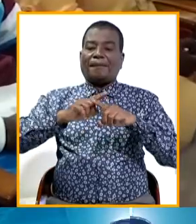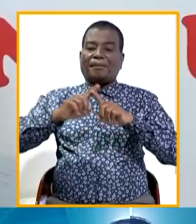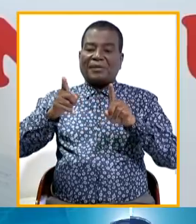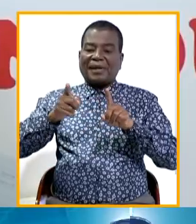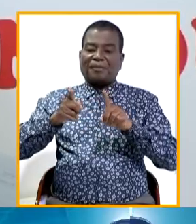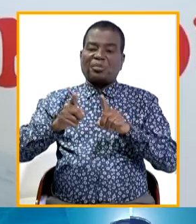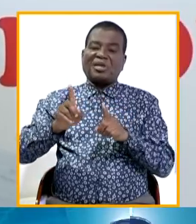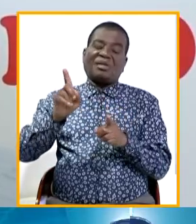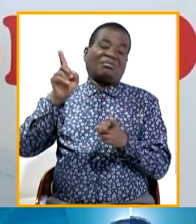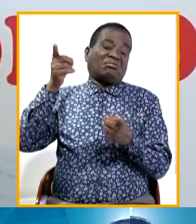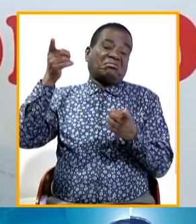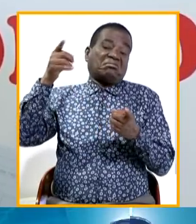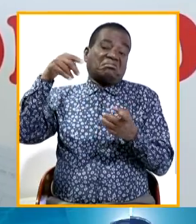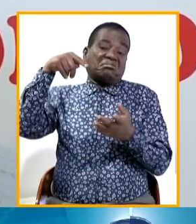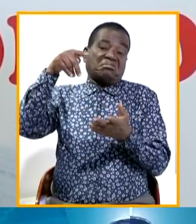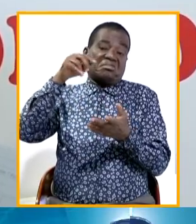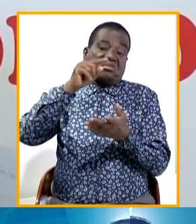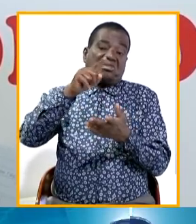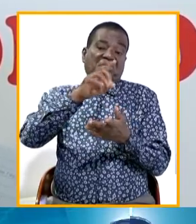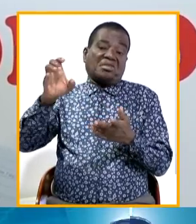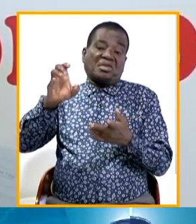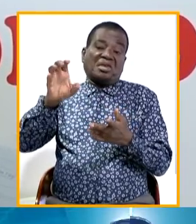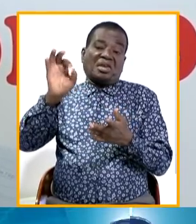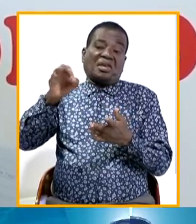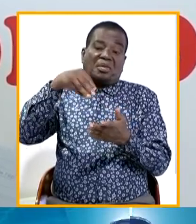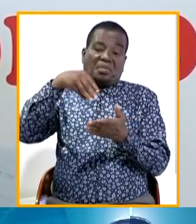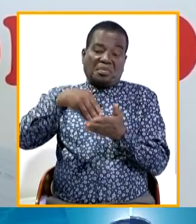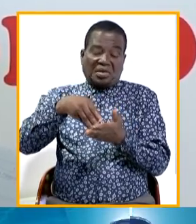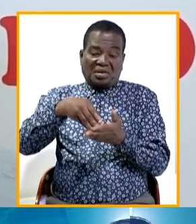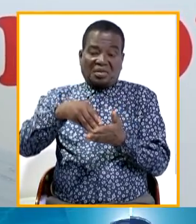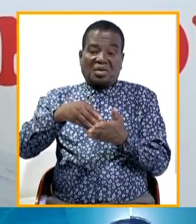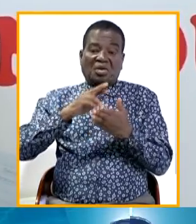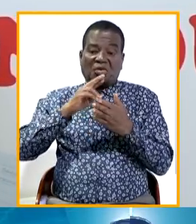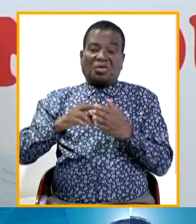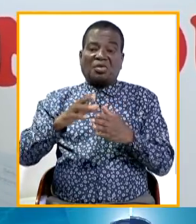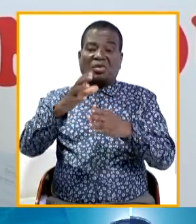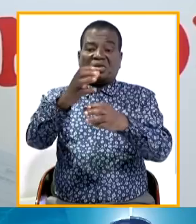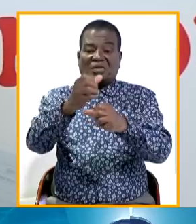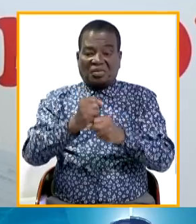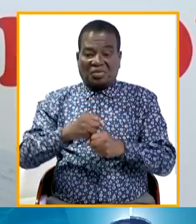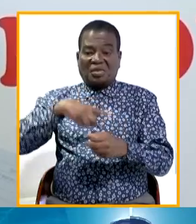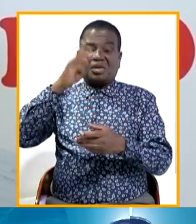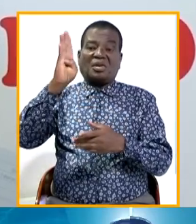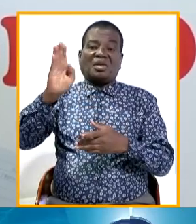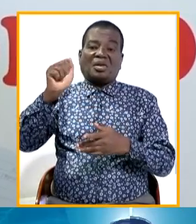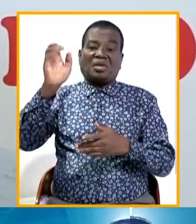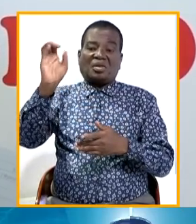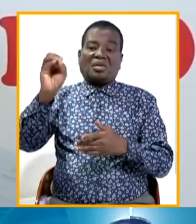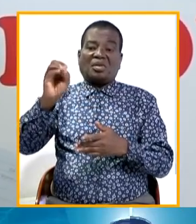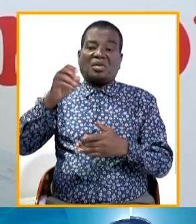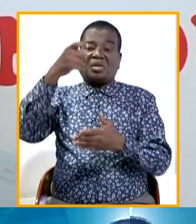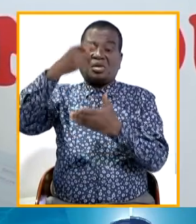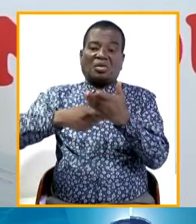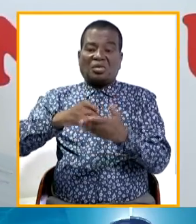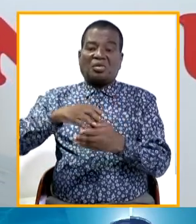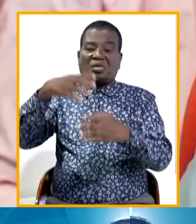dans les salles de composition. 109 166 d'entre eux sont déclarés admis. C'est un taux de réussite de